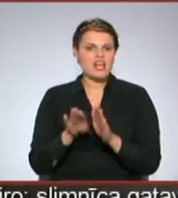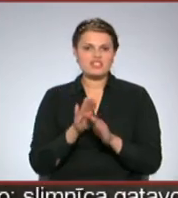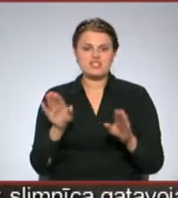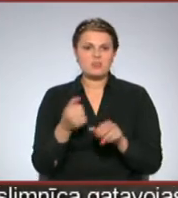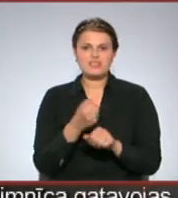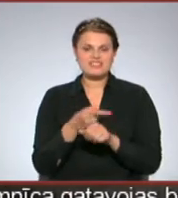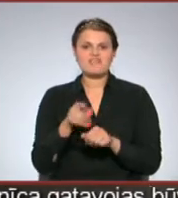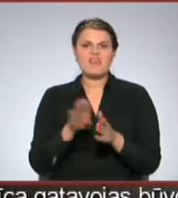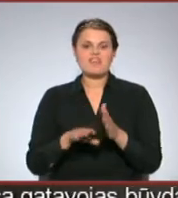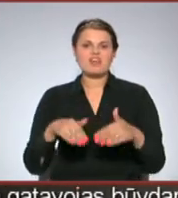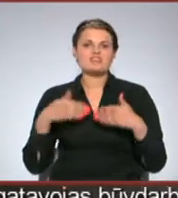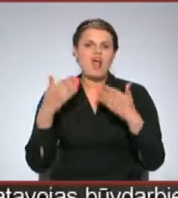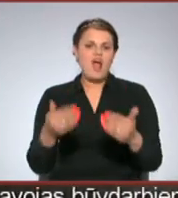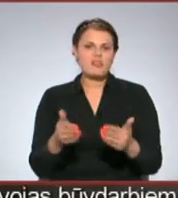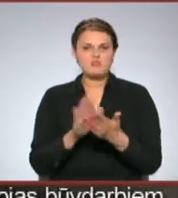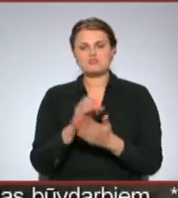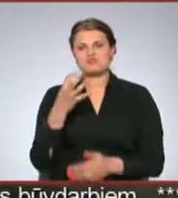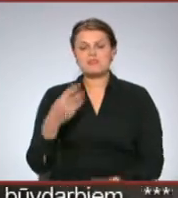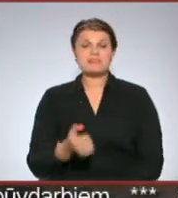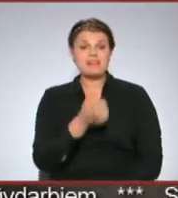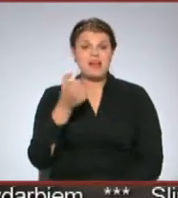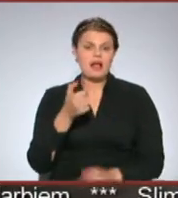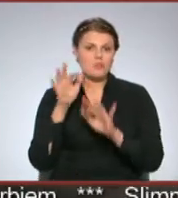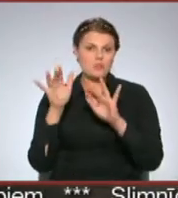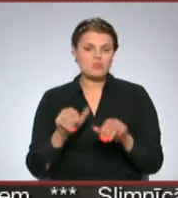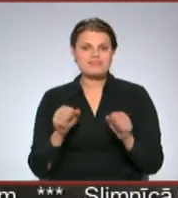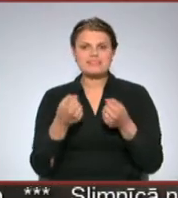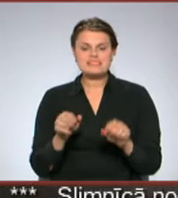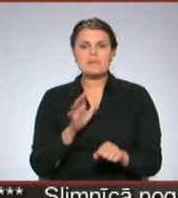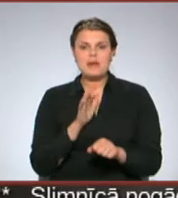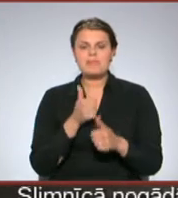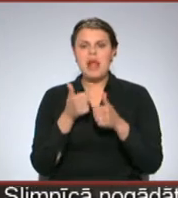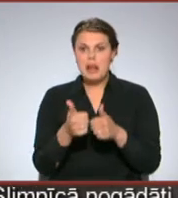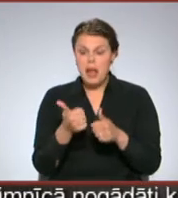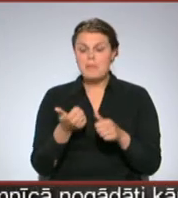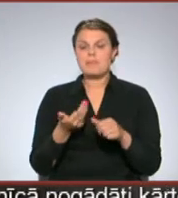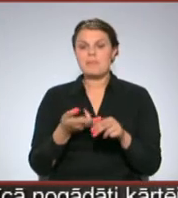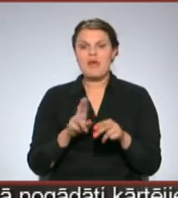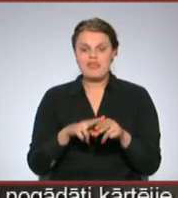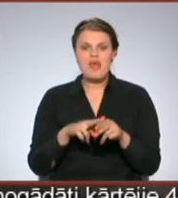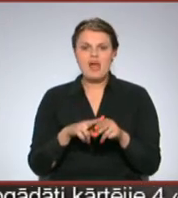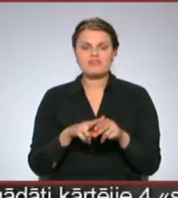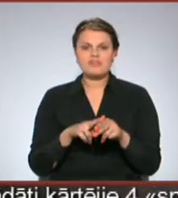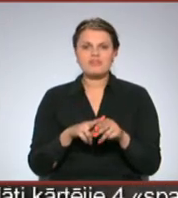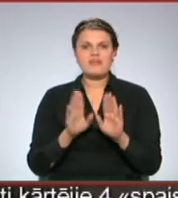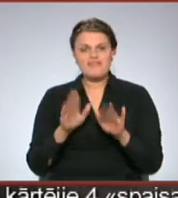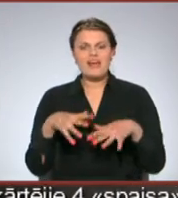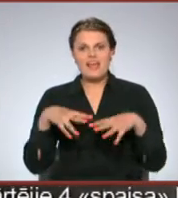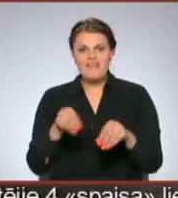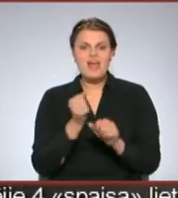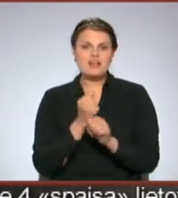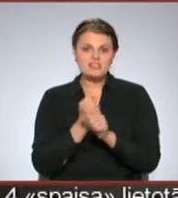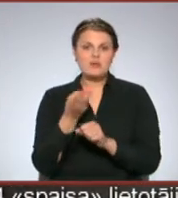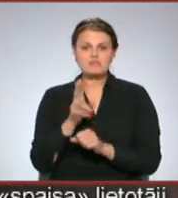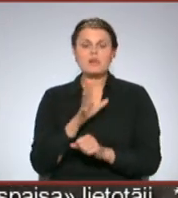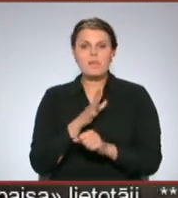izdarīti, viņi vienkārši būtu atlikti visticamāk uz 14. Gada rudeni. Ziema bija pateicīga līdz to, kad varēja veikt darbus un